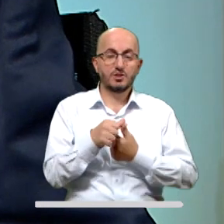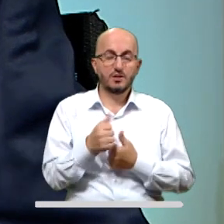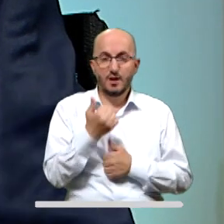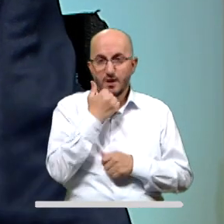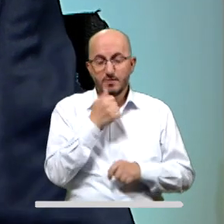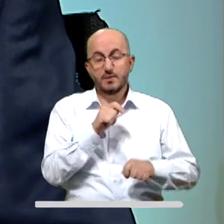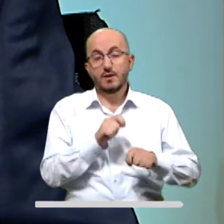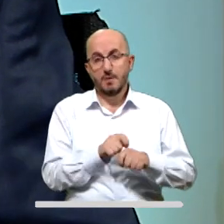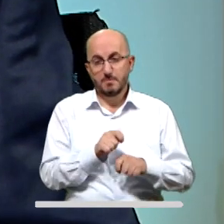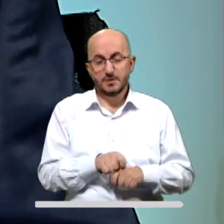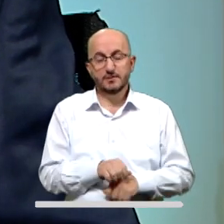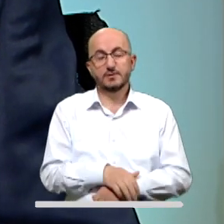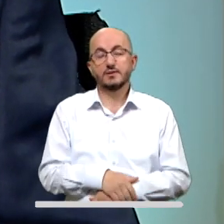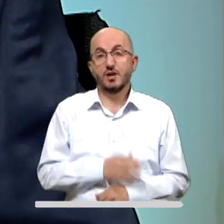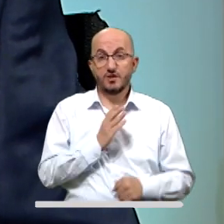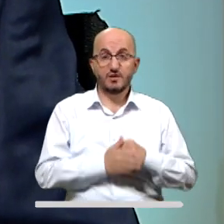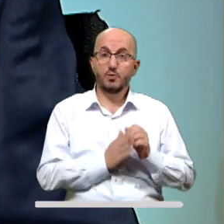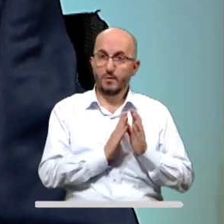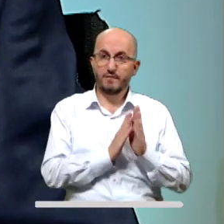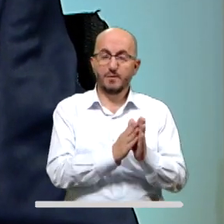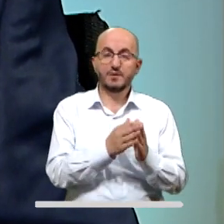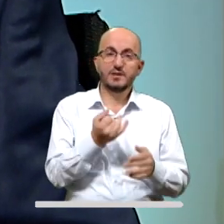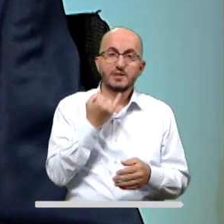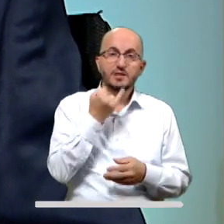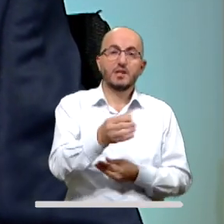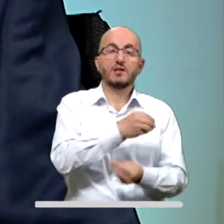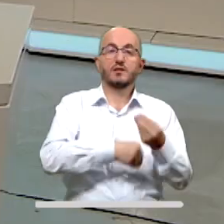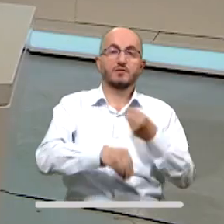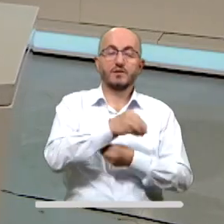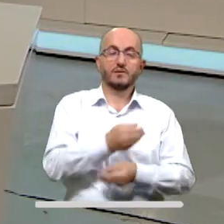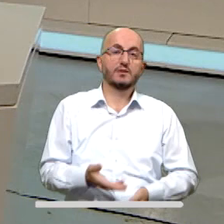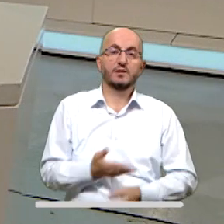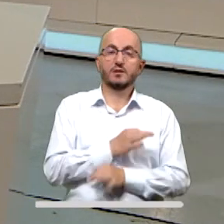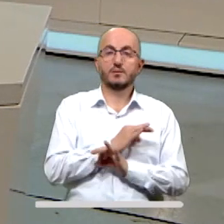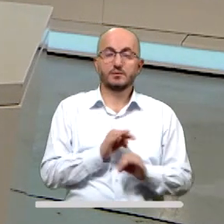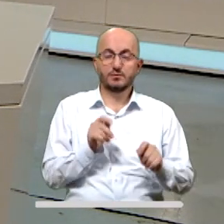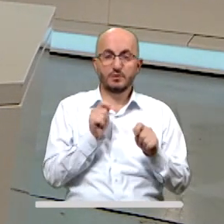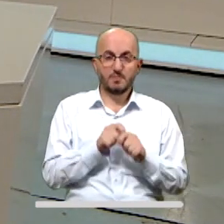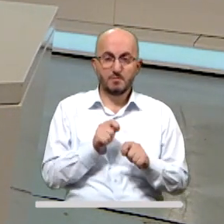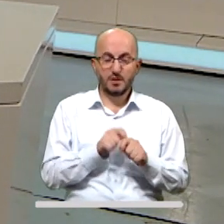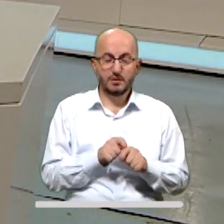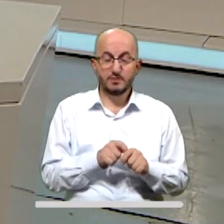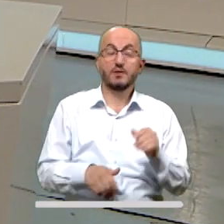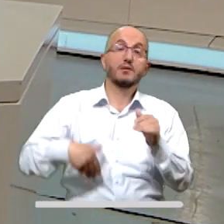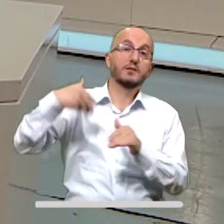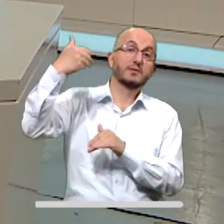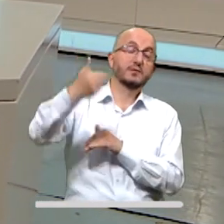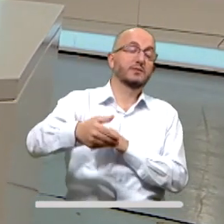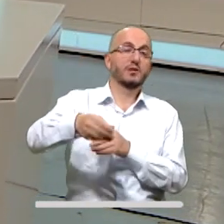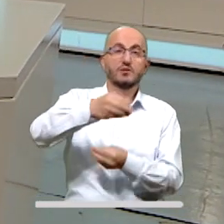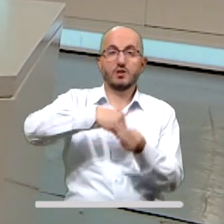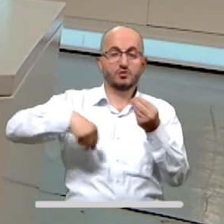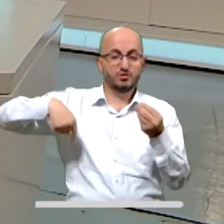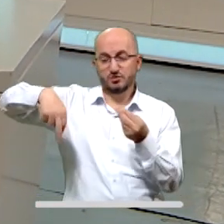beraber münasebeti. Bu da ziyaret tevafını ihramsız olarak yapmalarında, arkasından haccın sayini